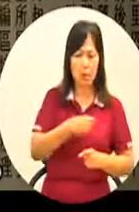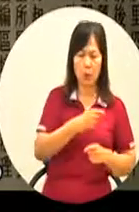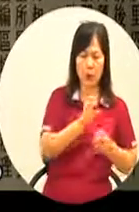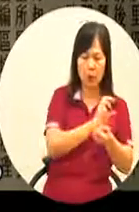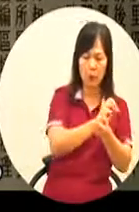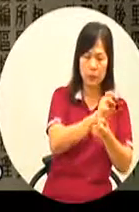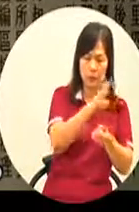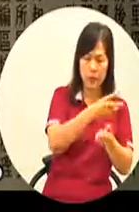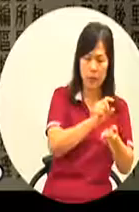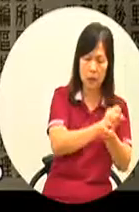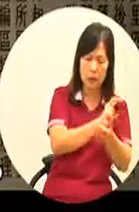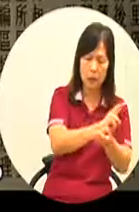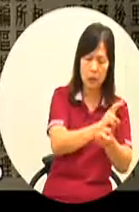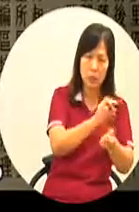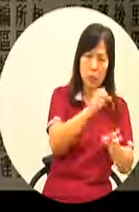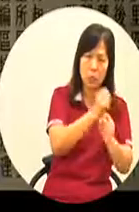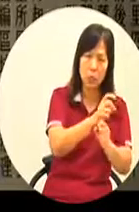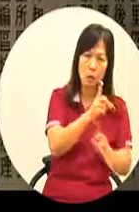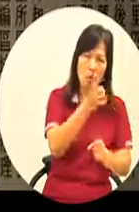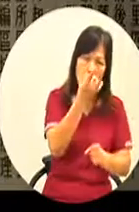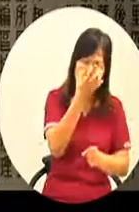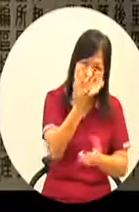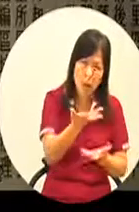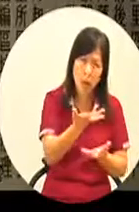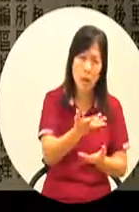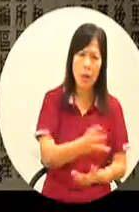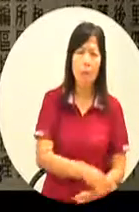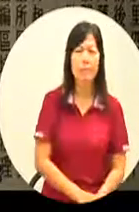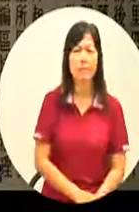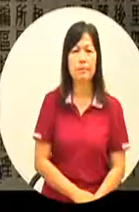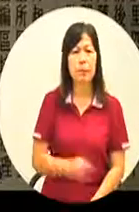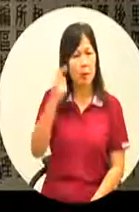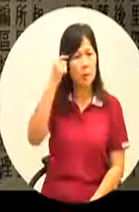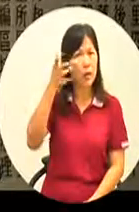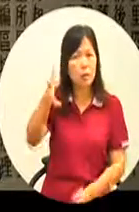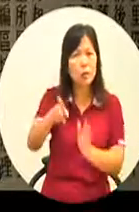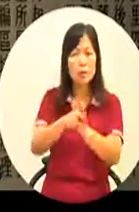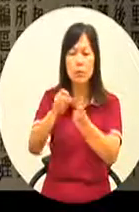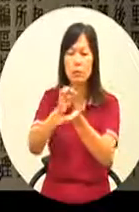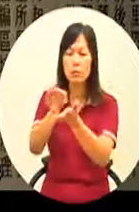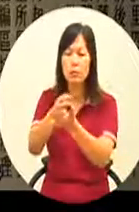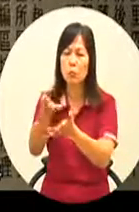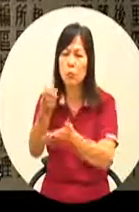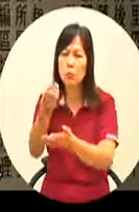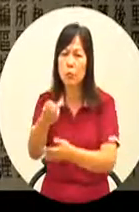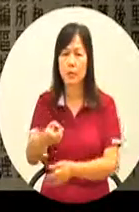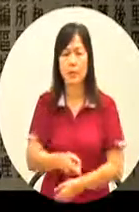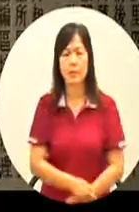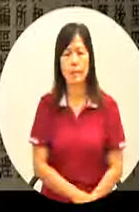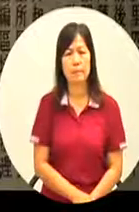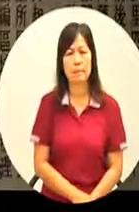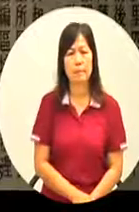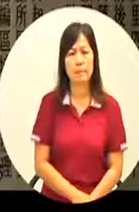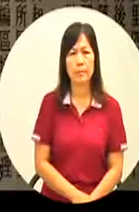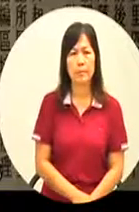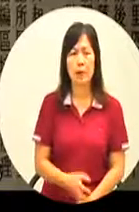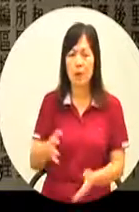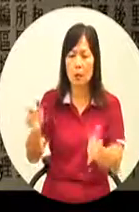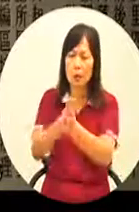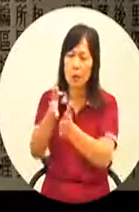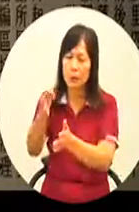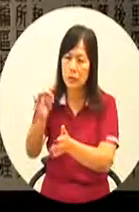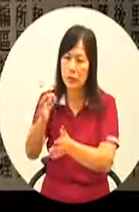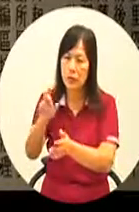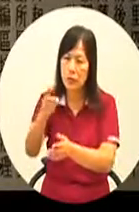啊落无多？我来请教一下，遮拢总开偌济钱？啊，费用是按对